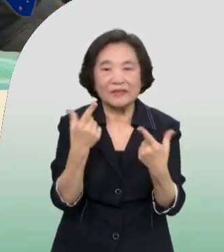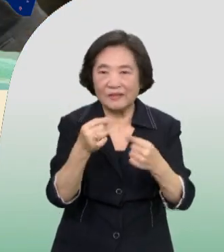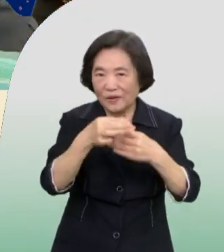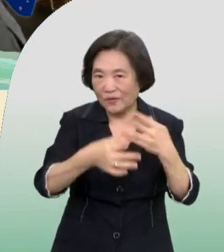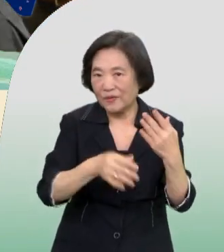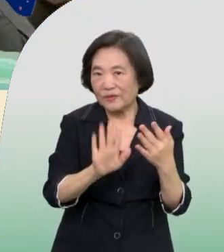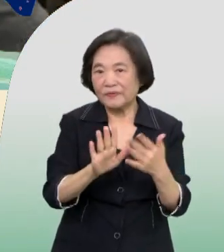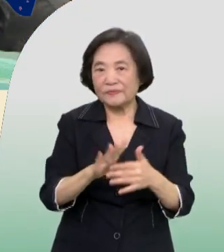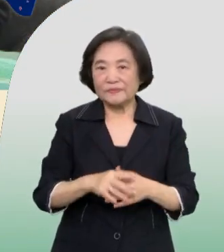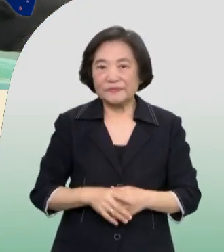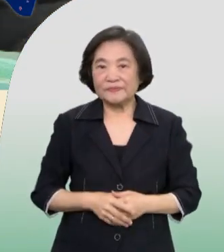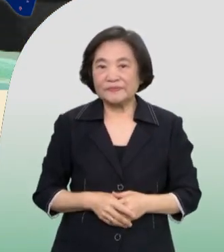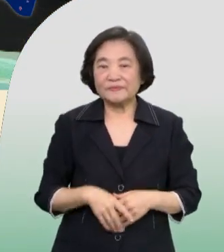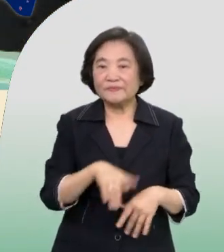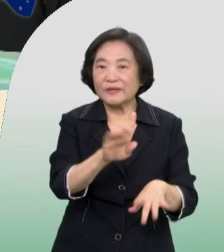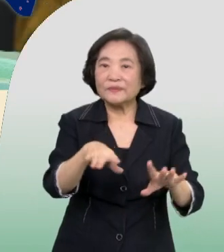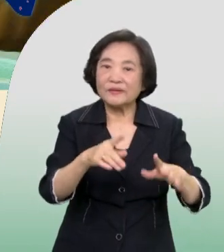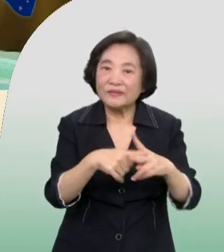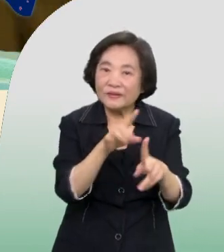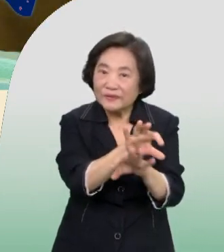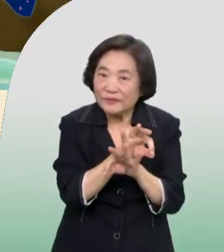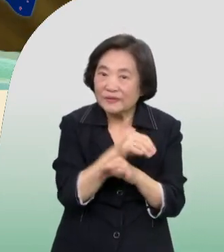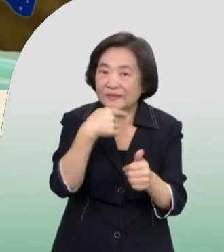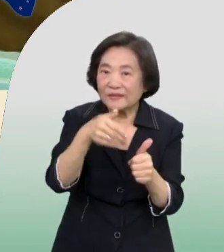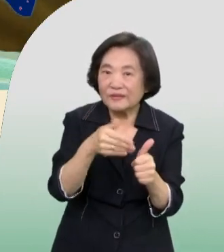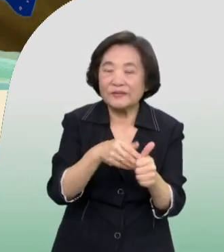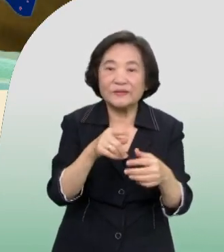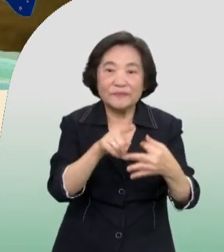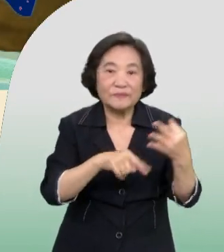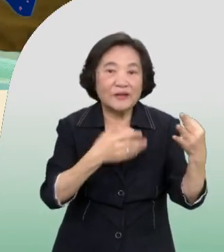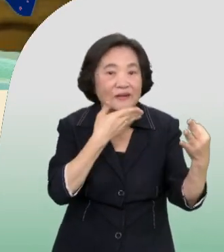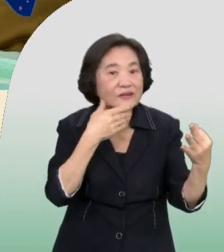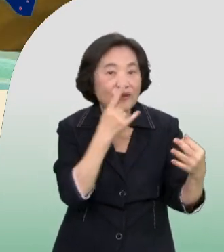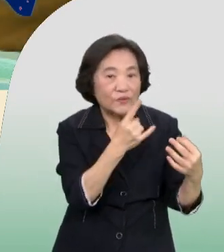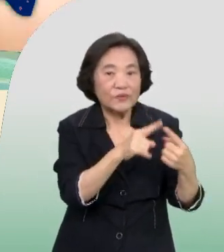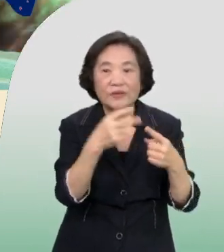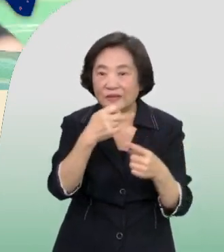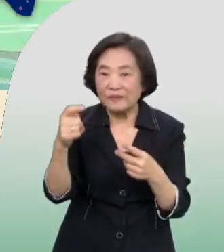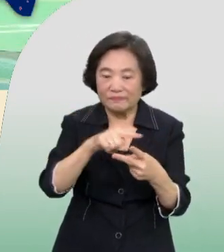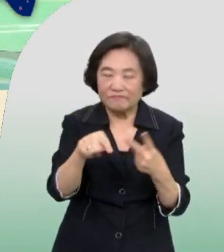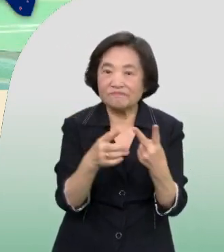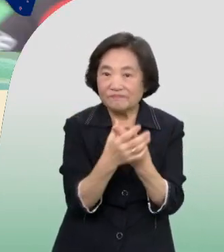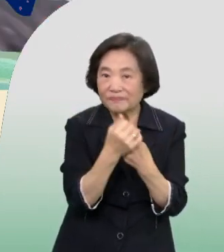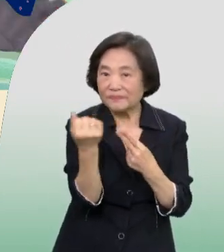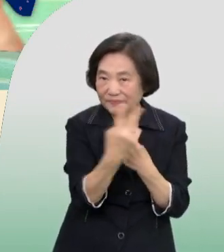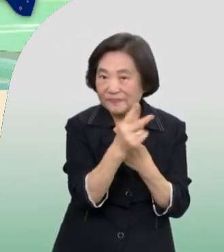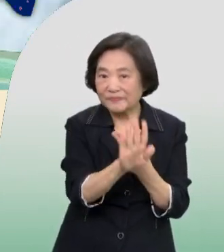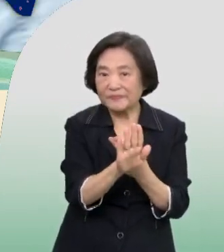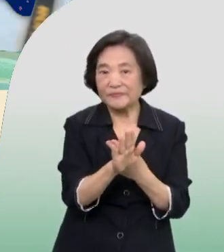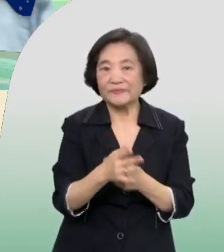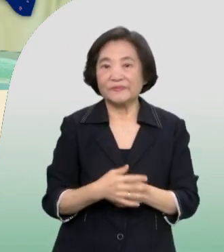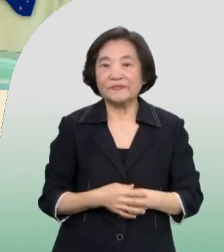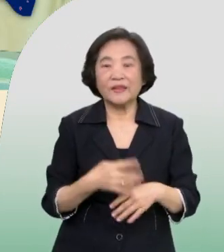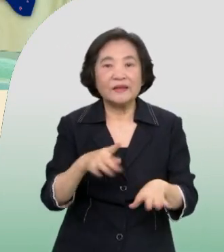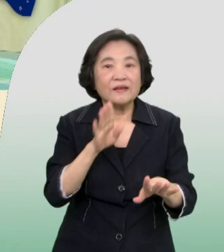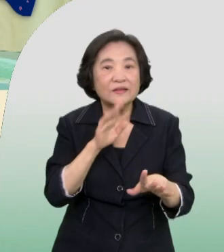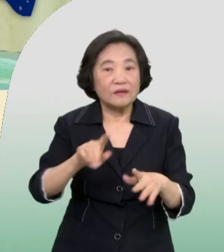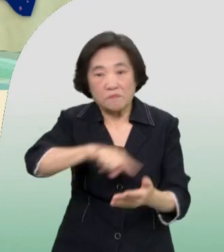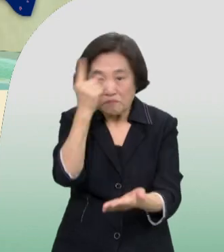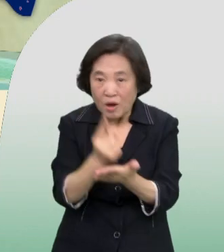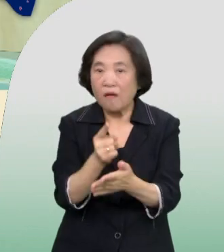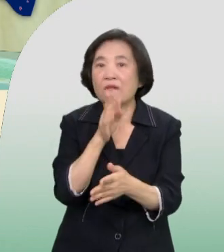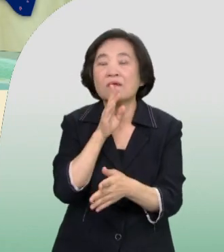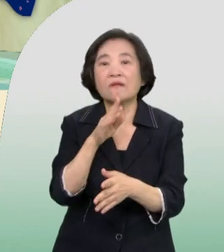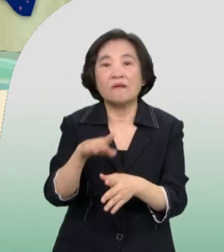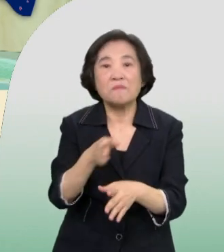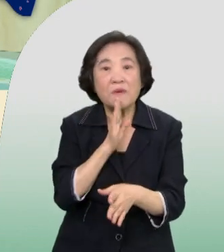没有一头之秃。在其他地位社会教育当中，出台有毛利尼同印尼的数字好高，没有